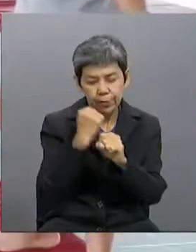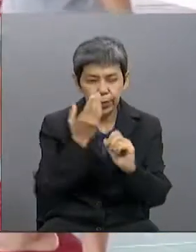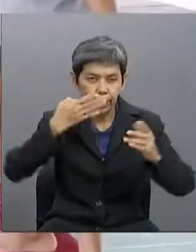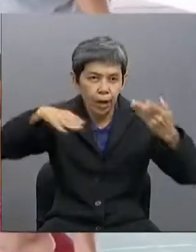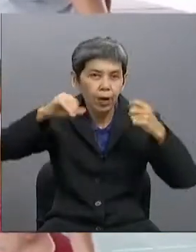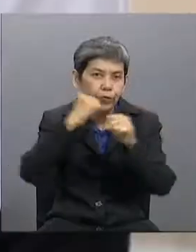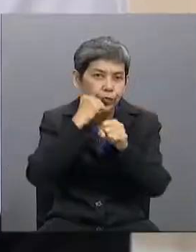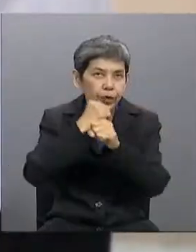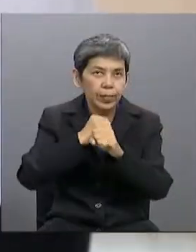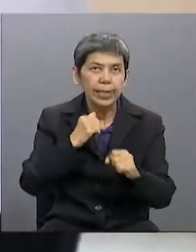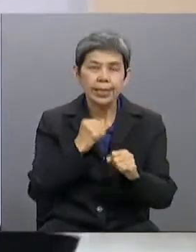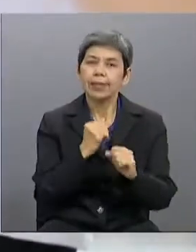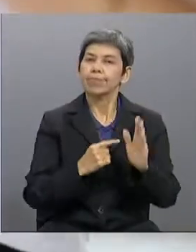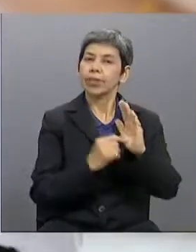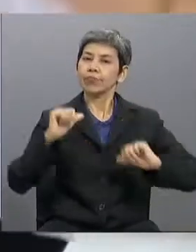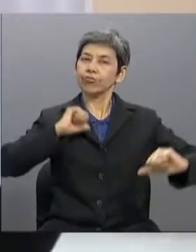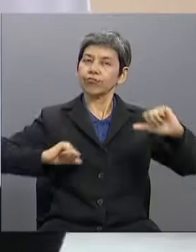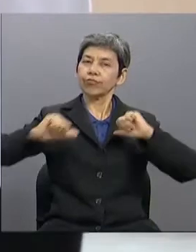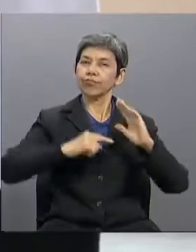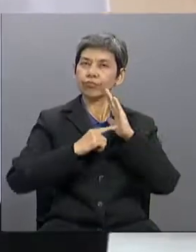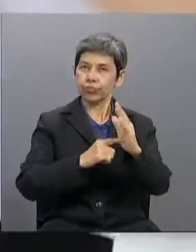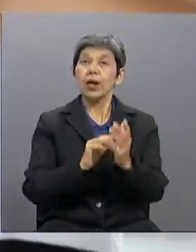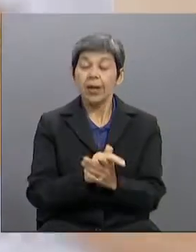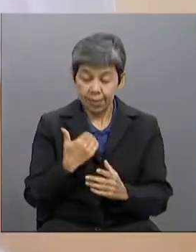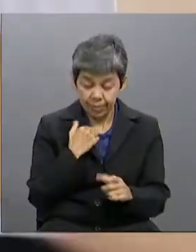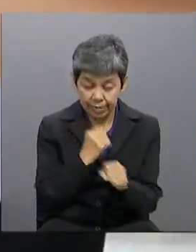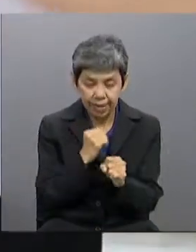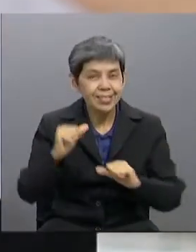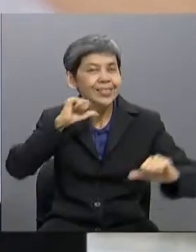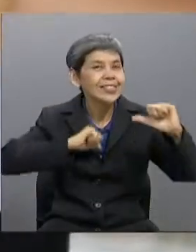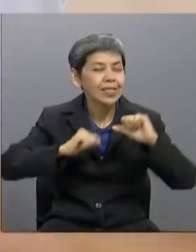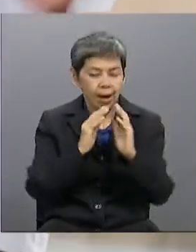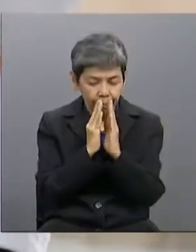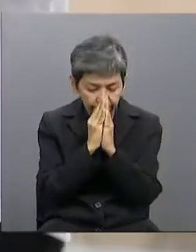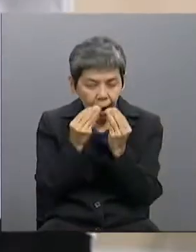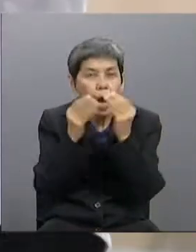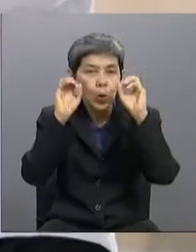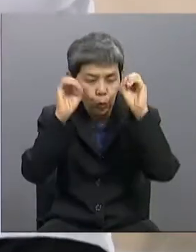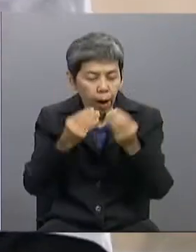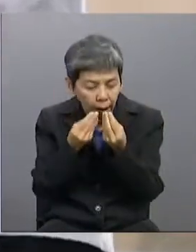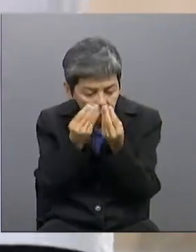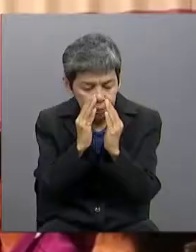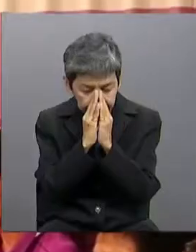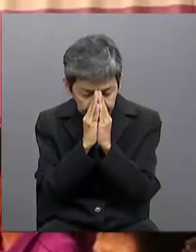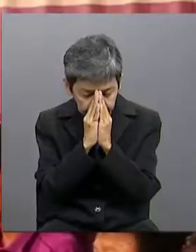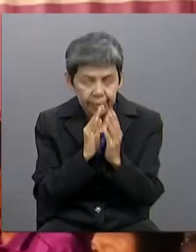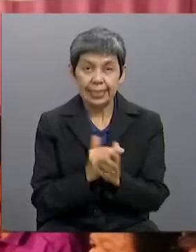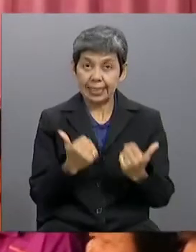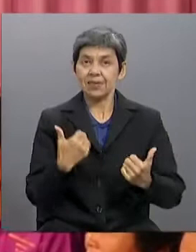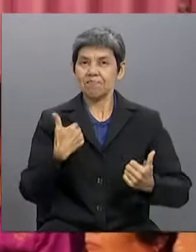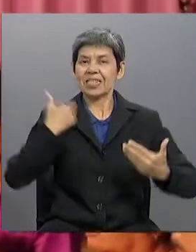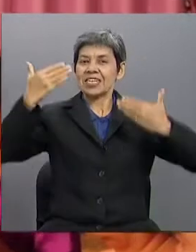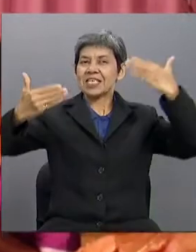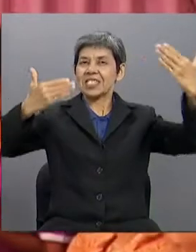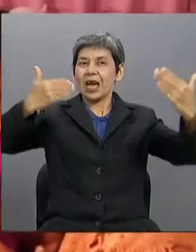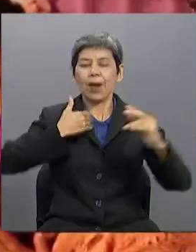ต่างๆเพื่อจะแสดงในงานซึ่งนอกจากเป็นการร่วมแสดงมุทิตาจิตต่อคณะครูแล้วงานนี้ยังมีกิจกรรมการ